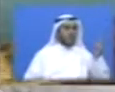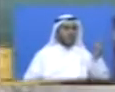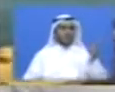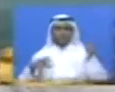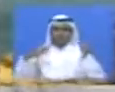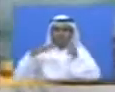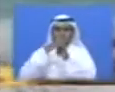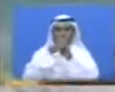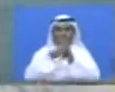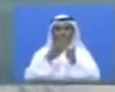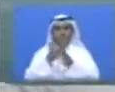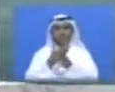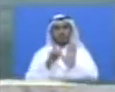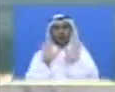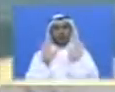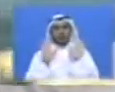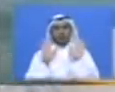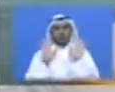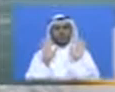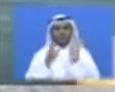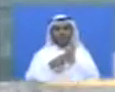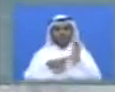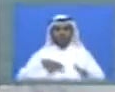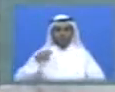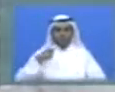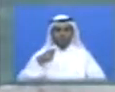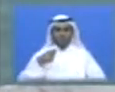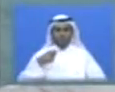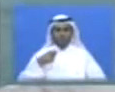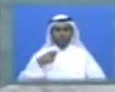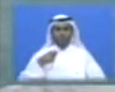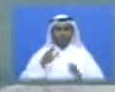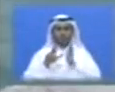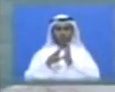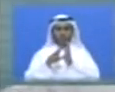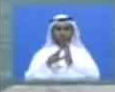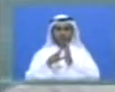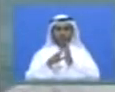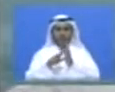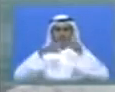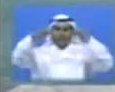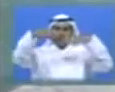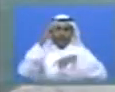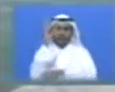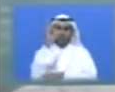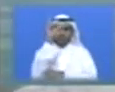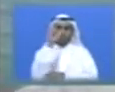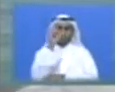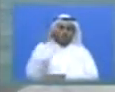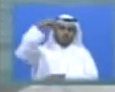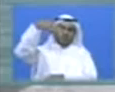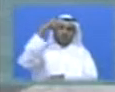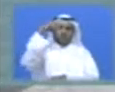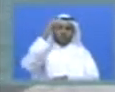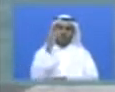مجهول. هذا وقد قامت وزارة المواصلات بوضع إضاءة مؤقتة على الشيب كإجراء احترازي لحين استبدال